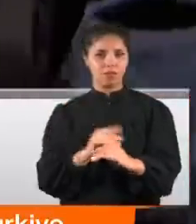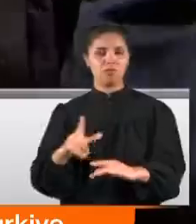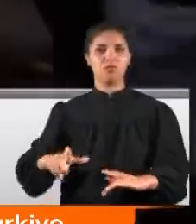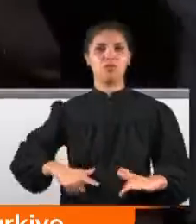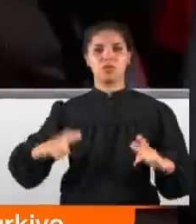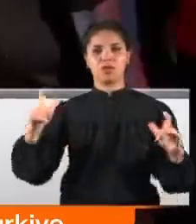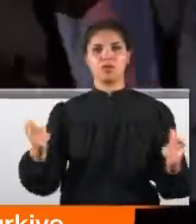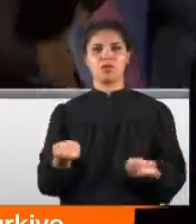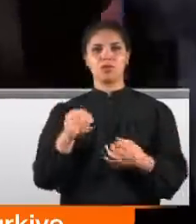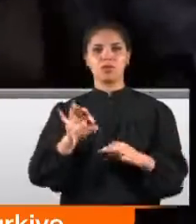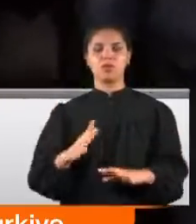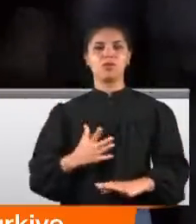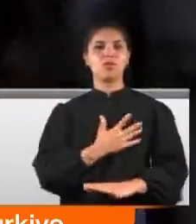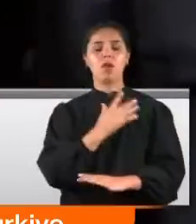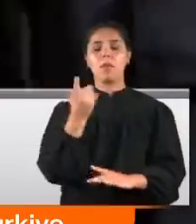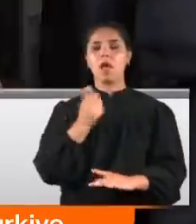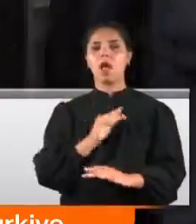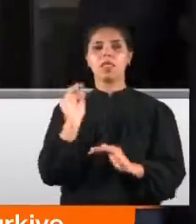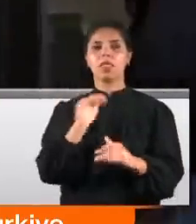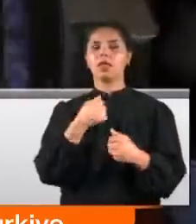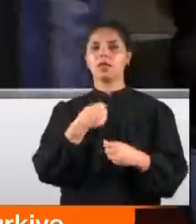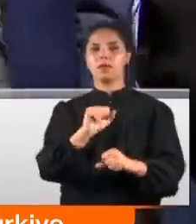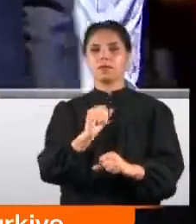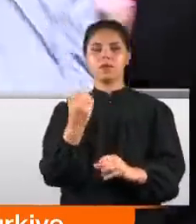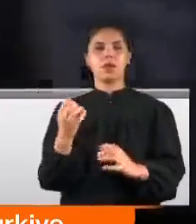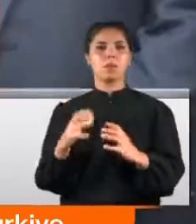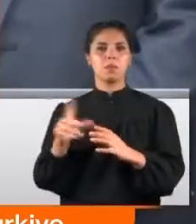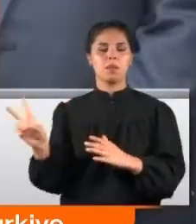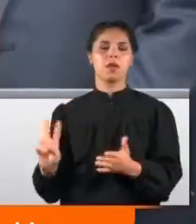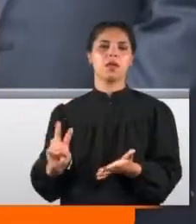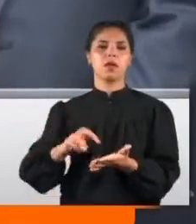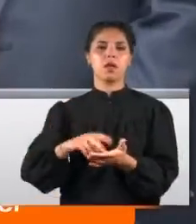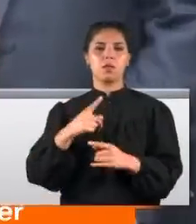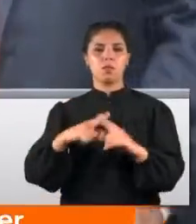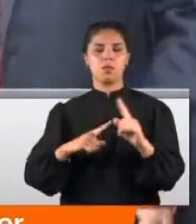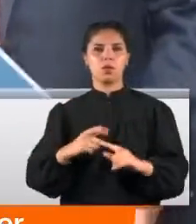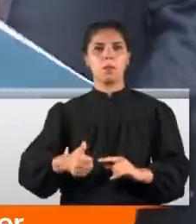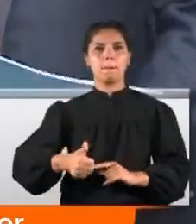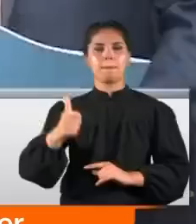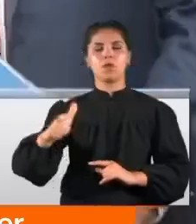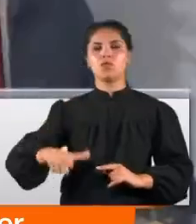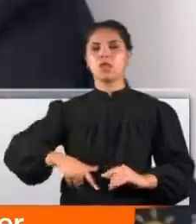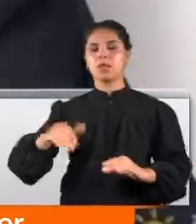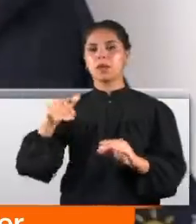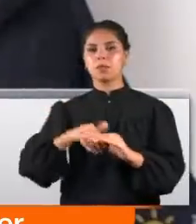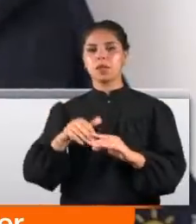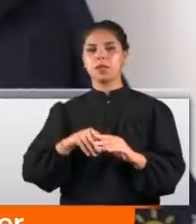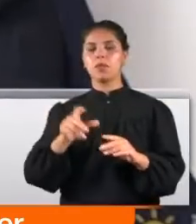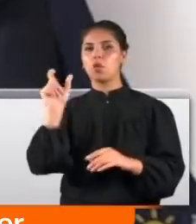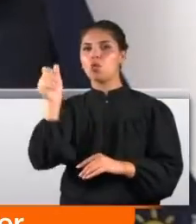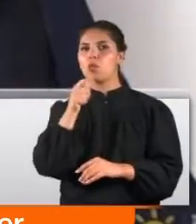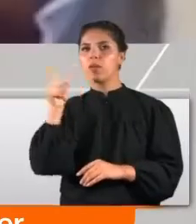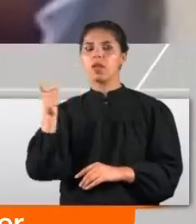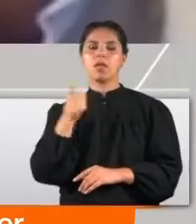başlayacak. CHP'nin adayını desteklemeyeceği gibi İyi Parti Kalkınma Politikaları Başkanı İzmir Milletvekili Ümit Özlale'yi